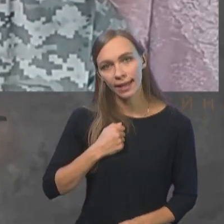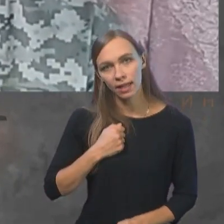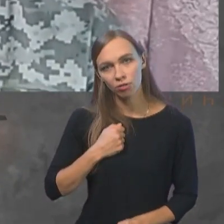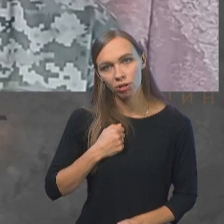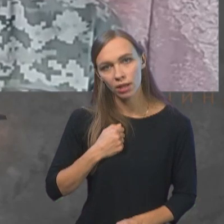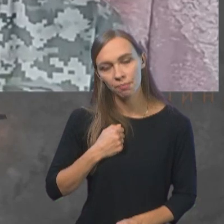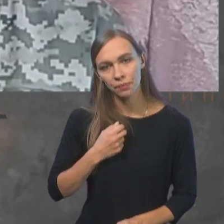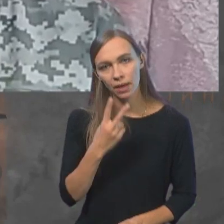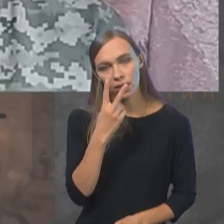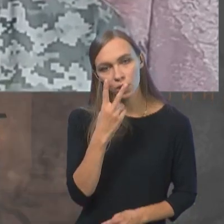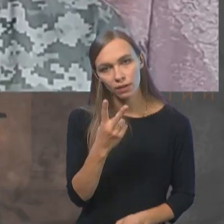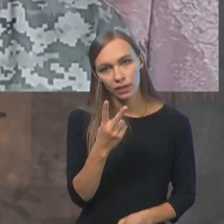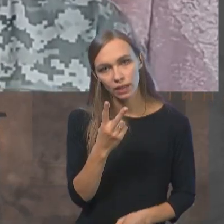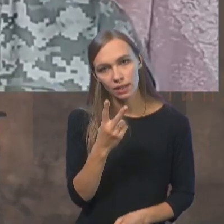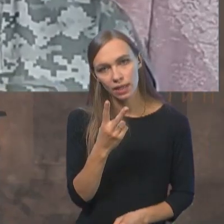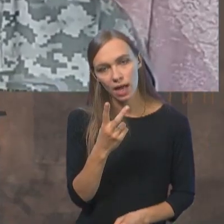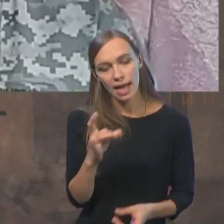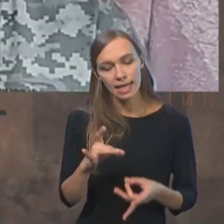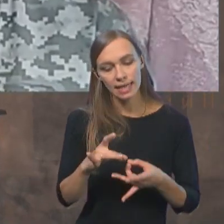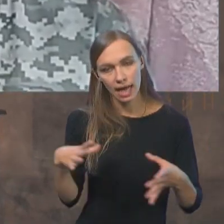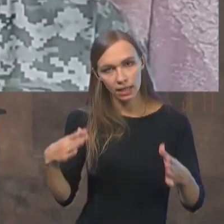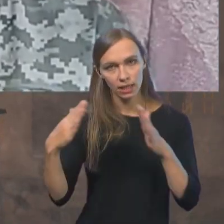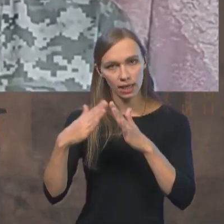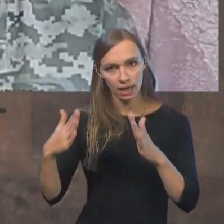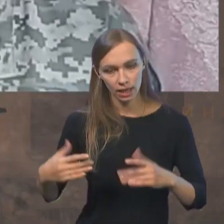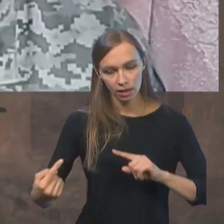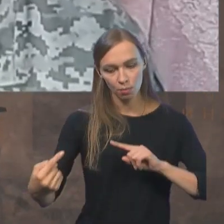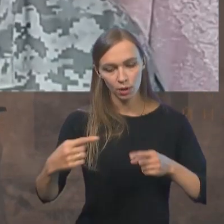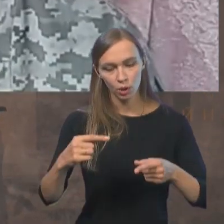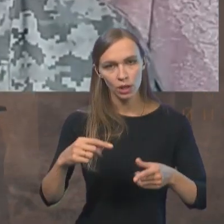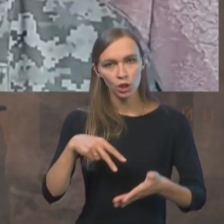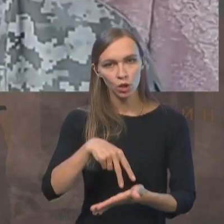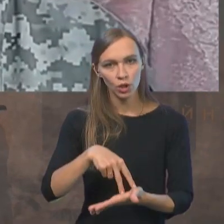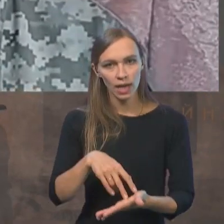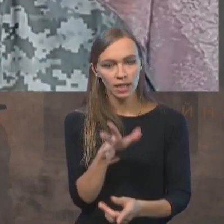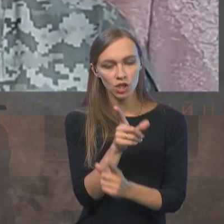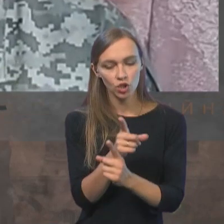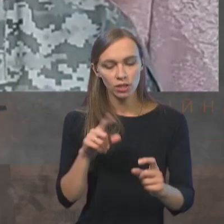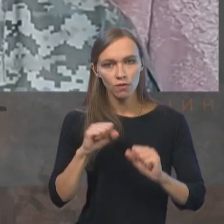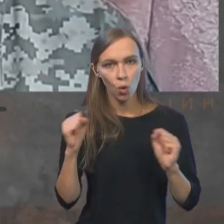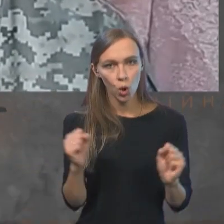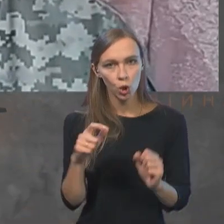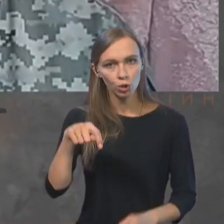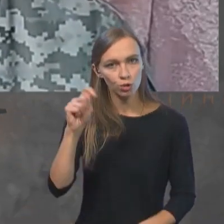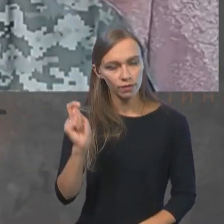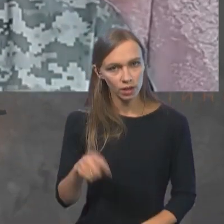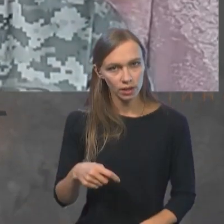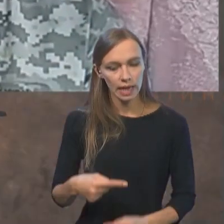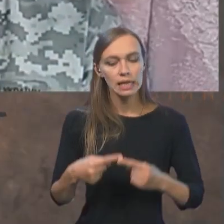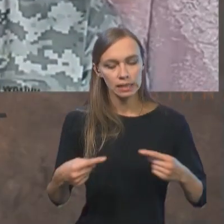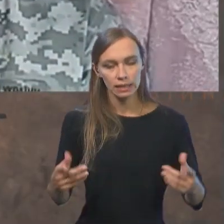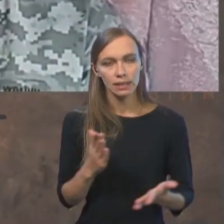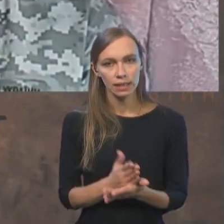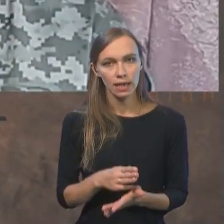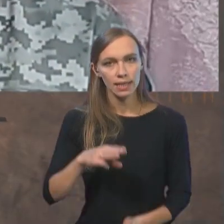якщо дивитися крізь призму ядерного ракетного протистояння часів холодної війни, то різниця така є. Стратегічна